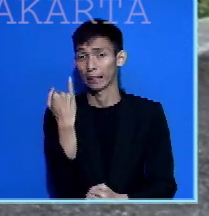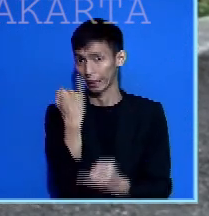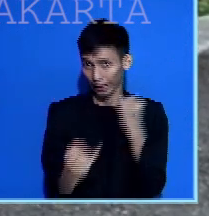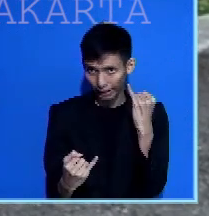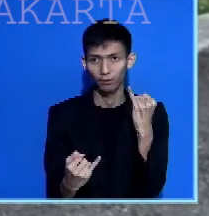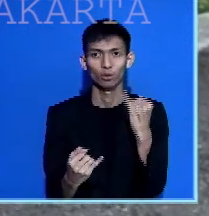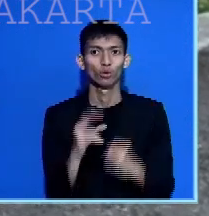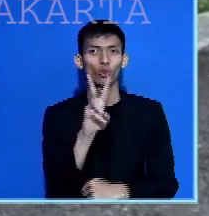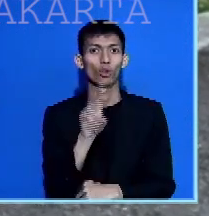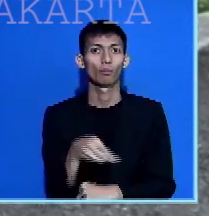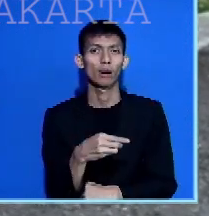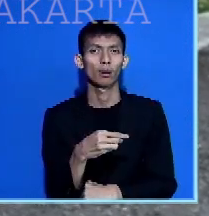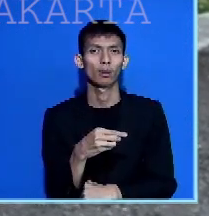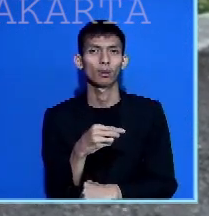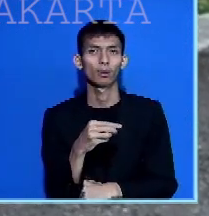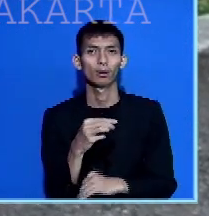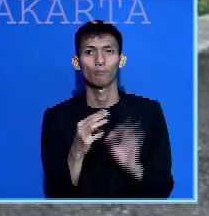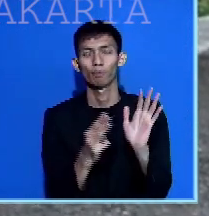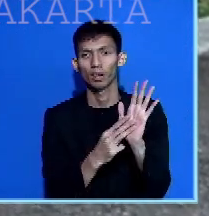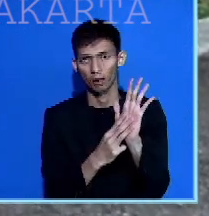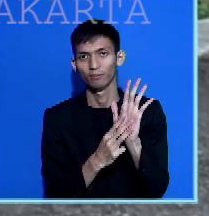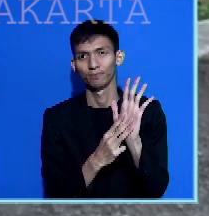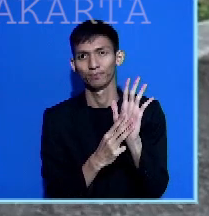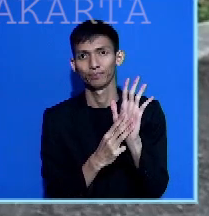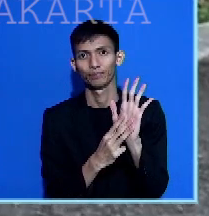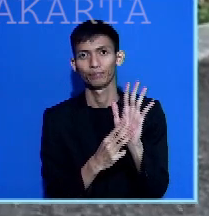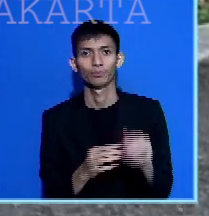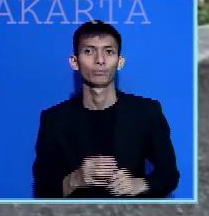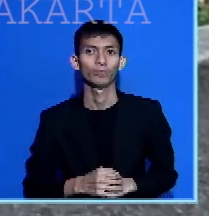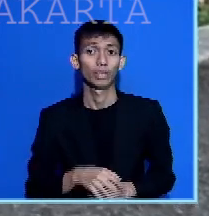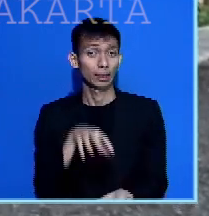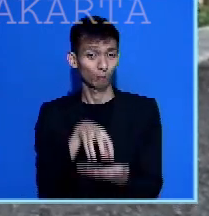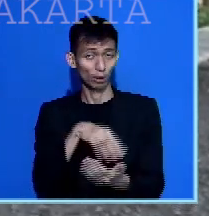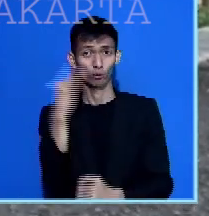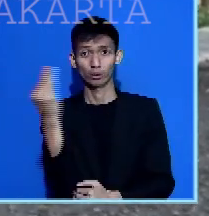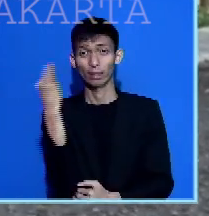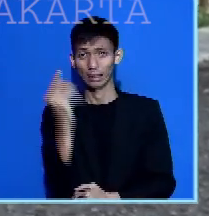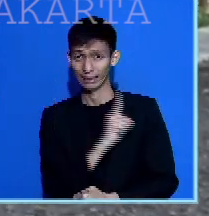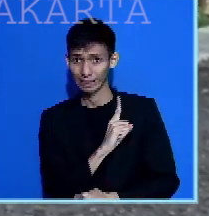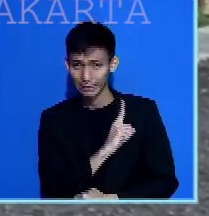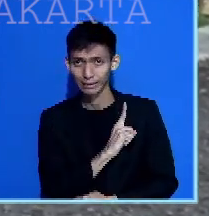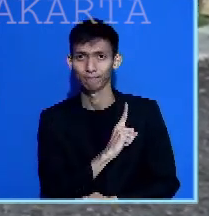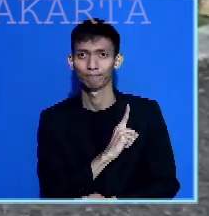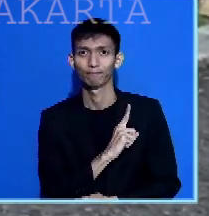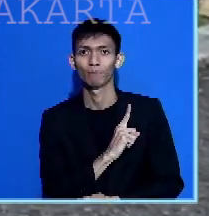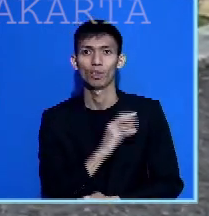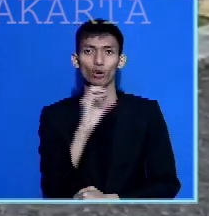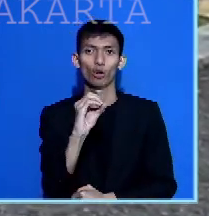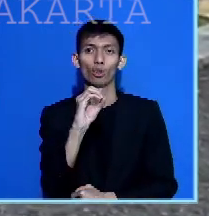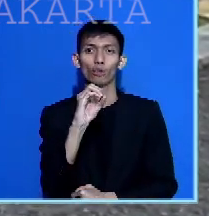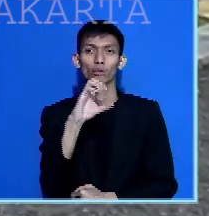2,0. Wisata buatan terutama privat nih, punyanya Obeli, punyanya Jumbo, Blue Ocean itu sangat pengaruh